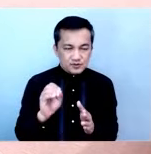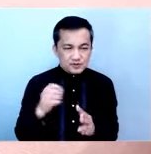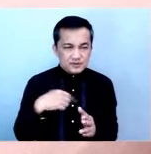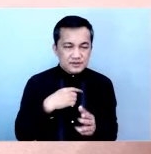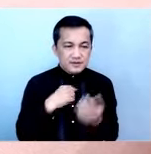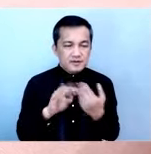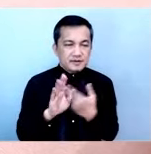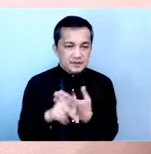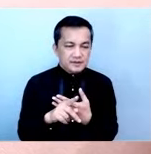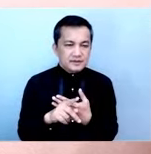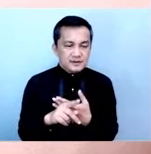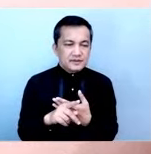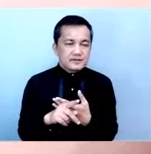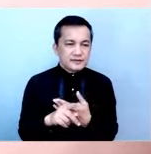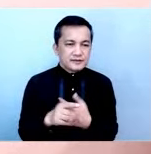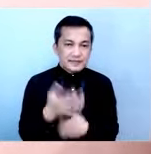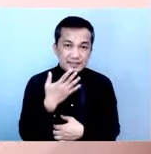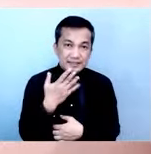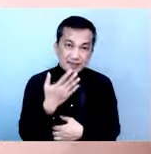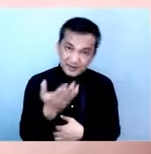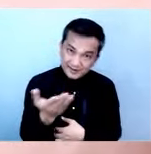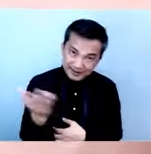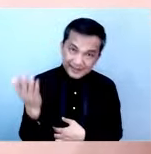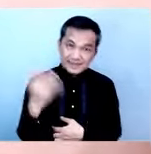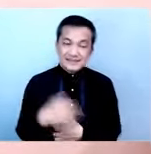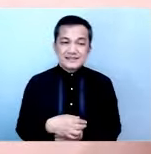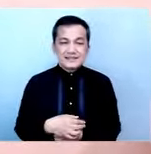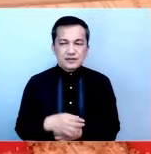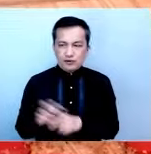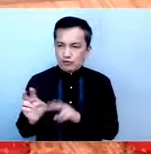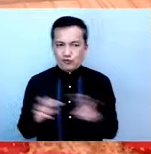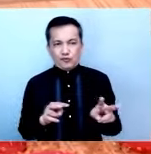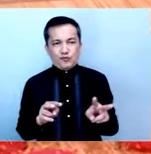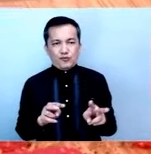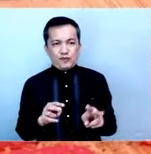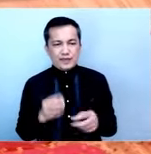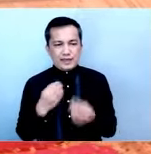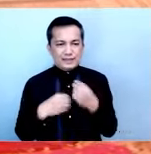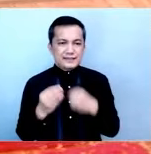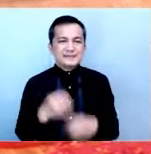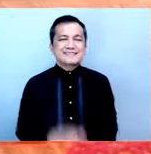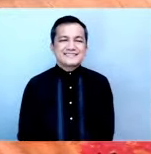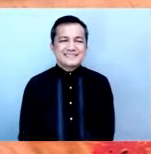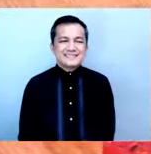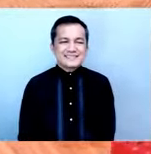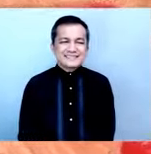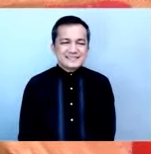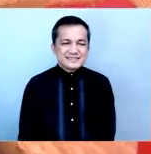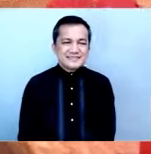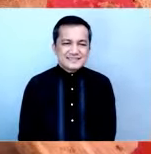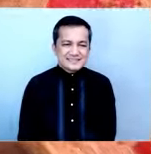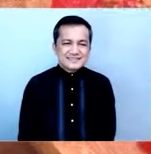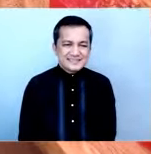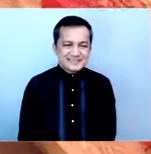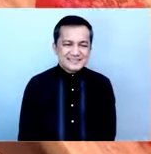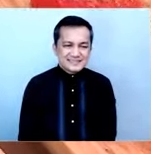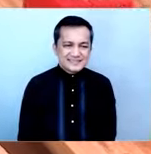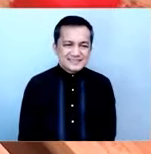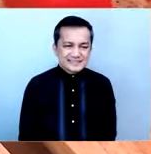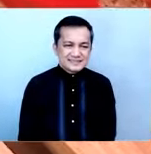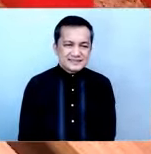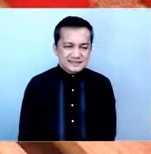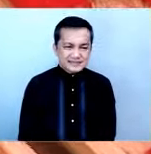pagbabalik, tatakamin namin kayo sa mga agaw pansin na kakanin. Yeah, no? Okay, natin ang sabot sa